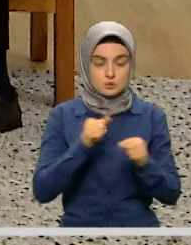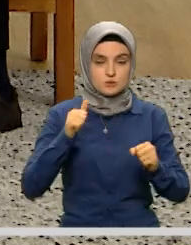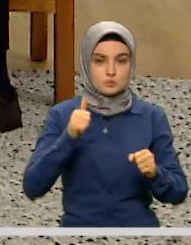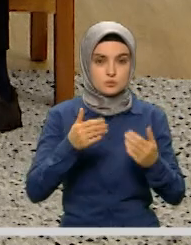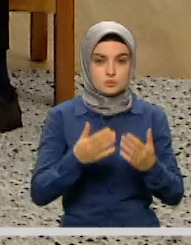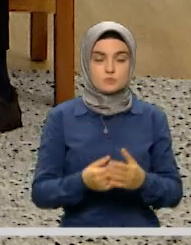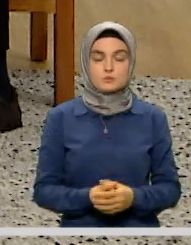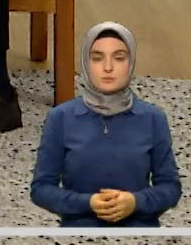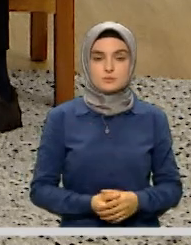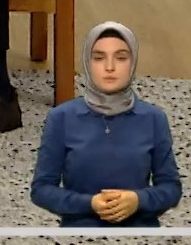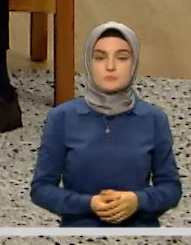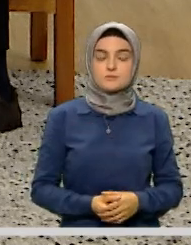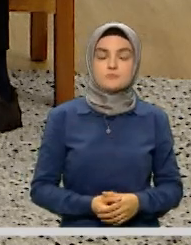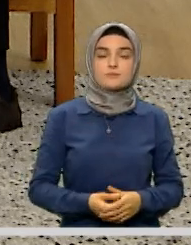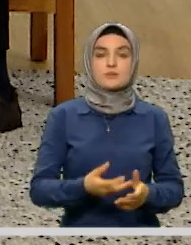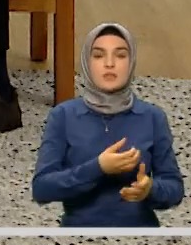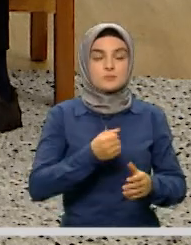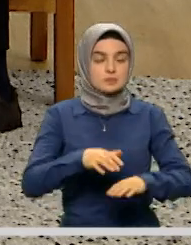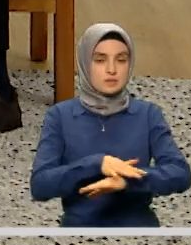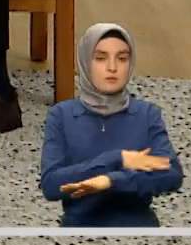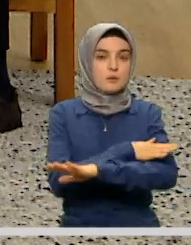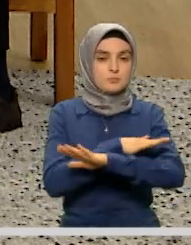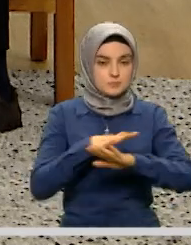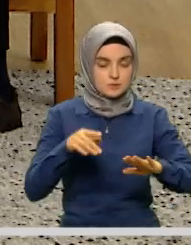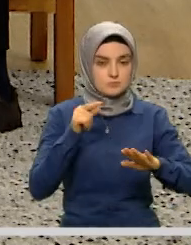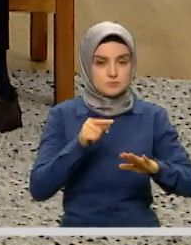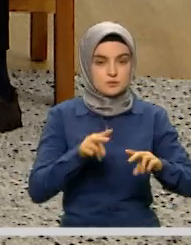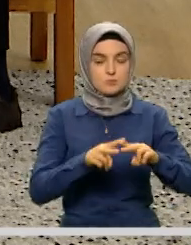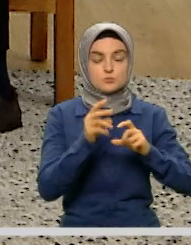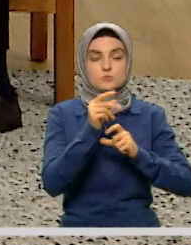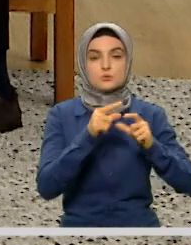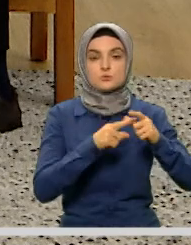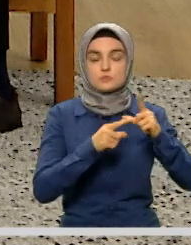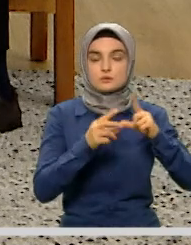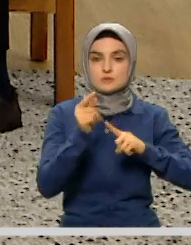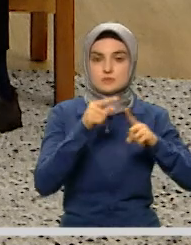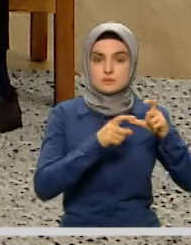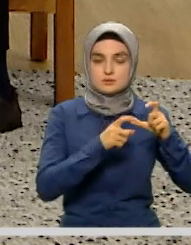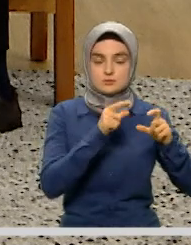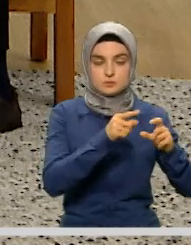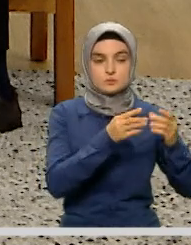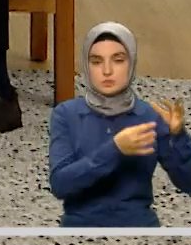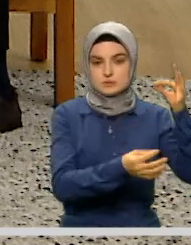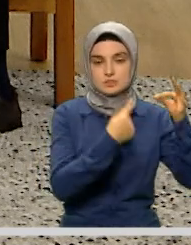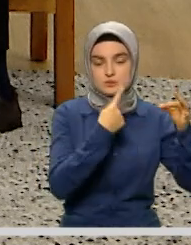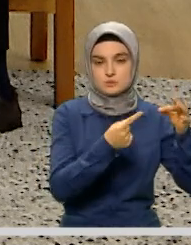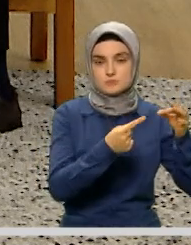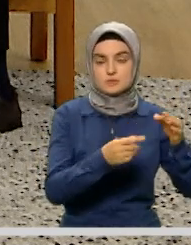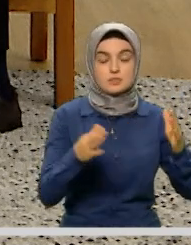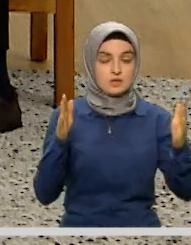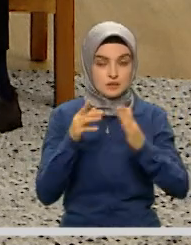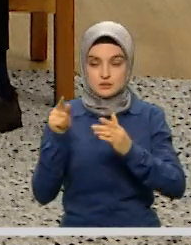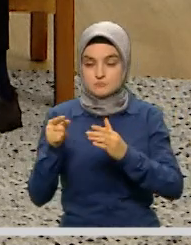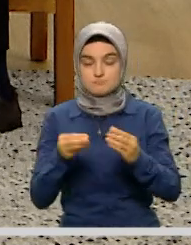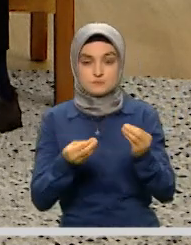Ve elimizdeki sevaplar da bittiği zaman işte müflis bu kimsedir diyor. Yani tamamen karşı tarafın günahını yüklenmiş, kendi sevabını da karşı